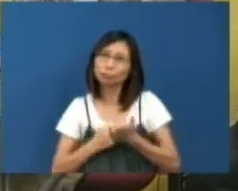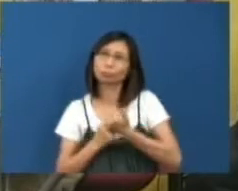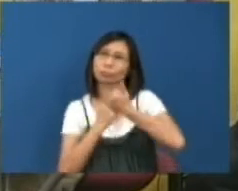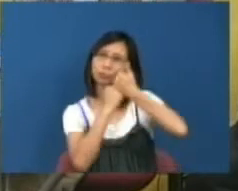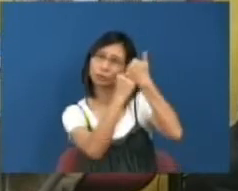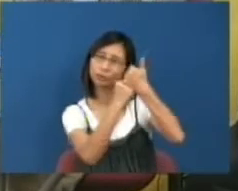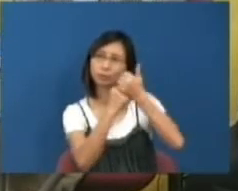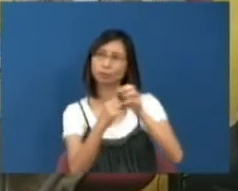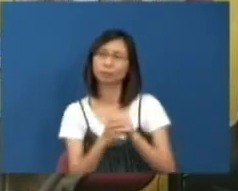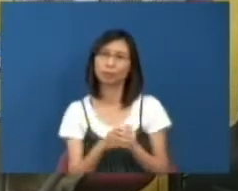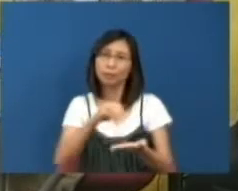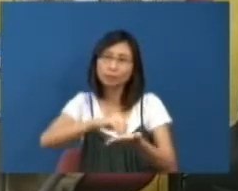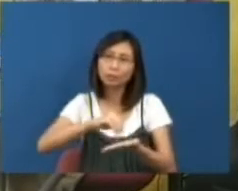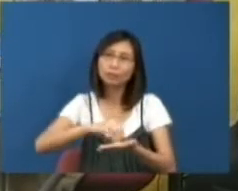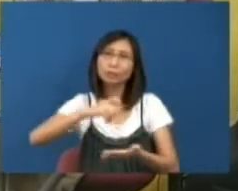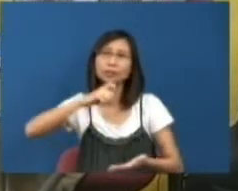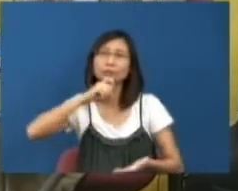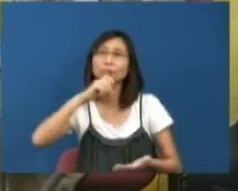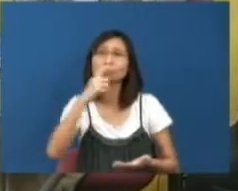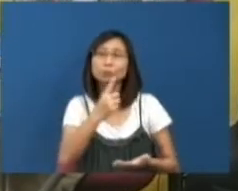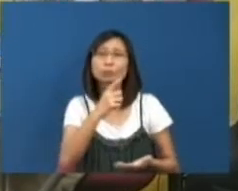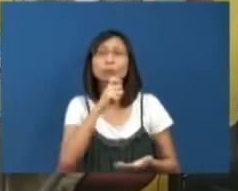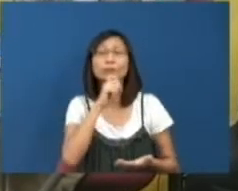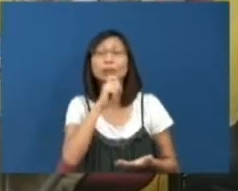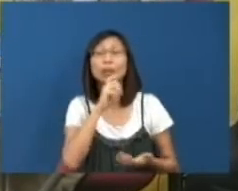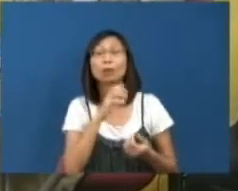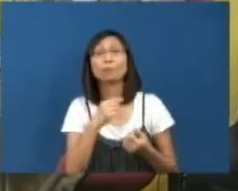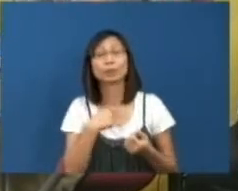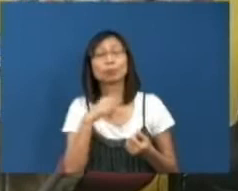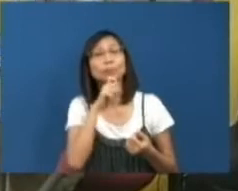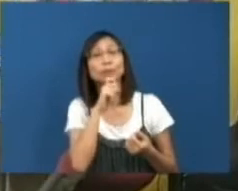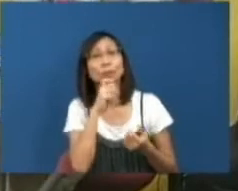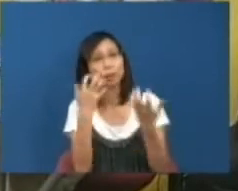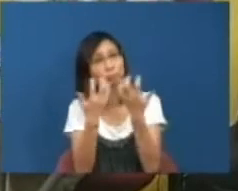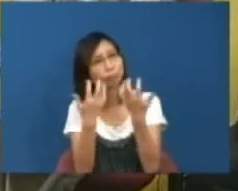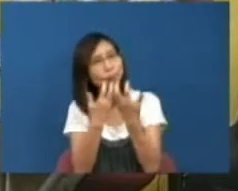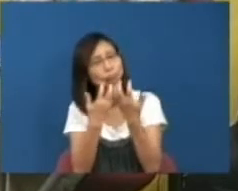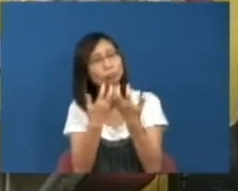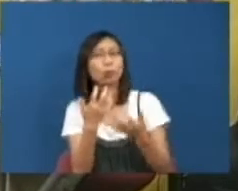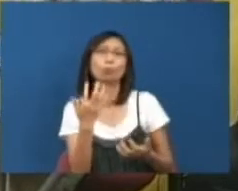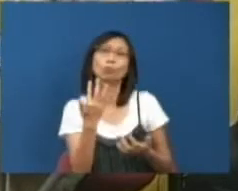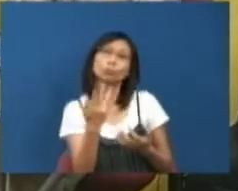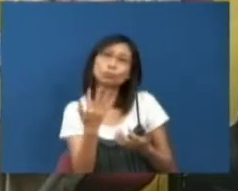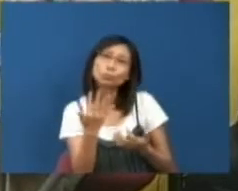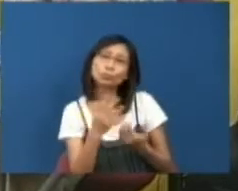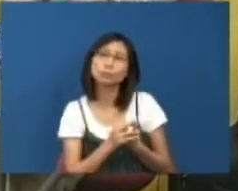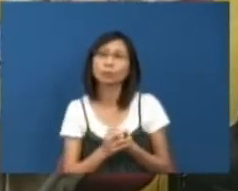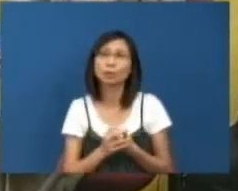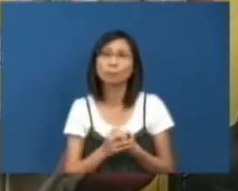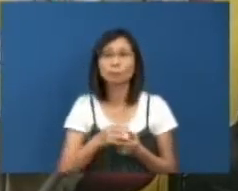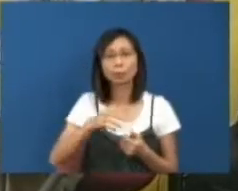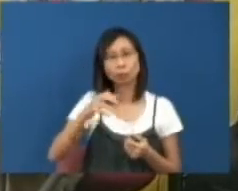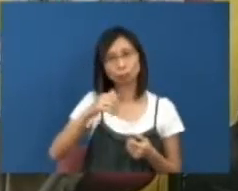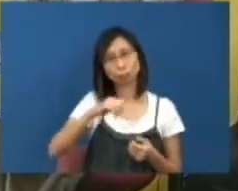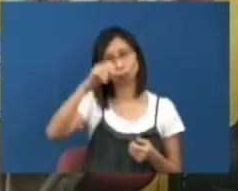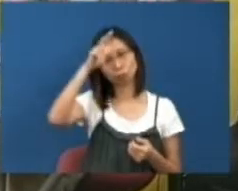一定要有一個譬如數量化嘅數字啊，咁咁個官員只會覺得佢唔會話對某